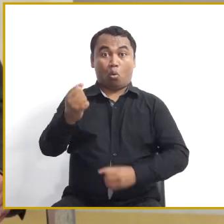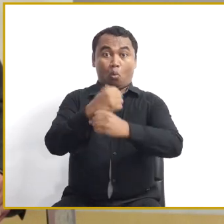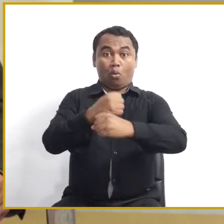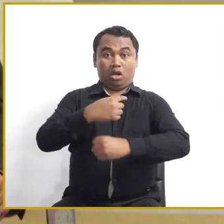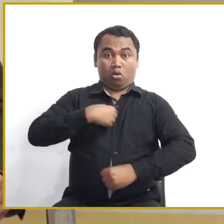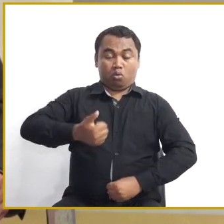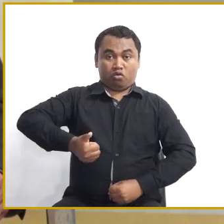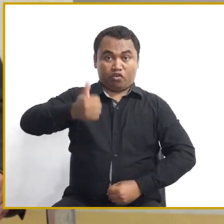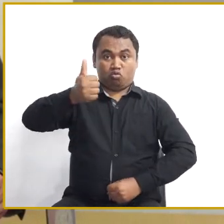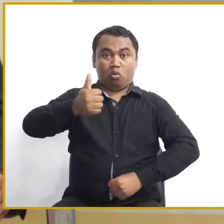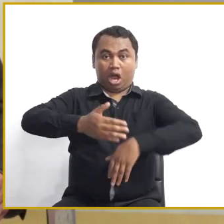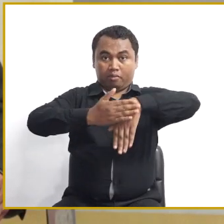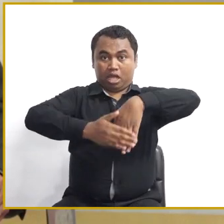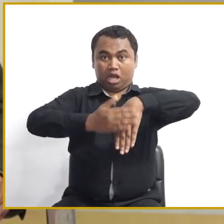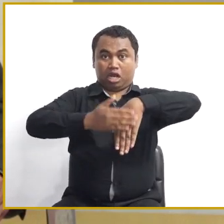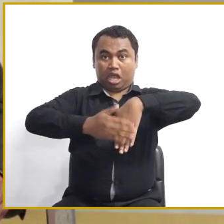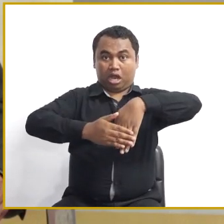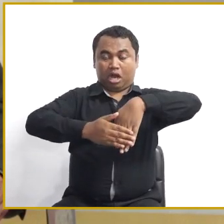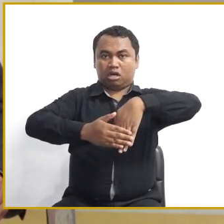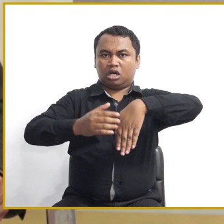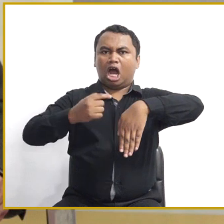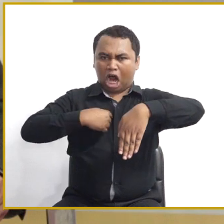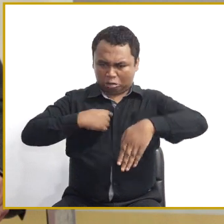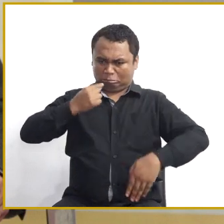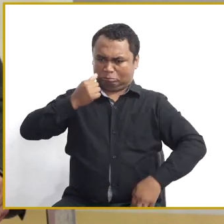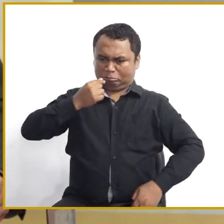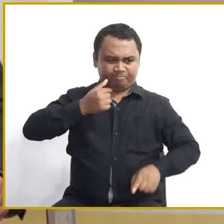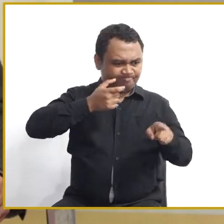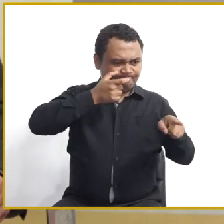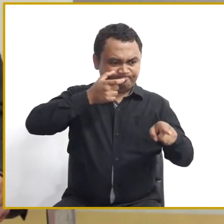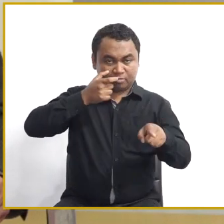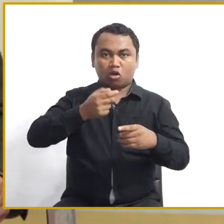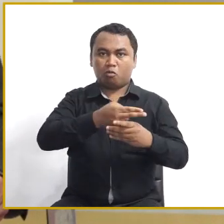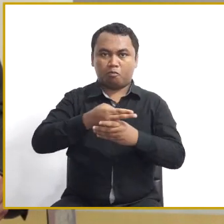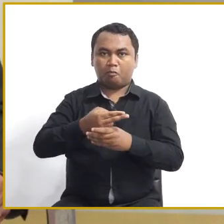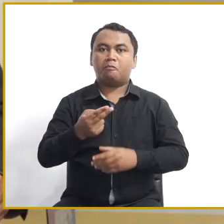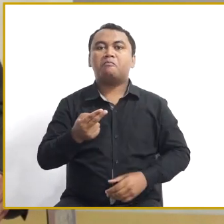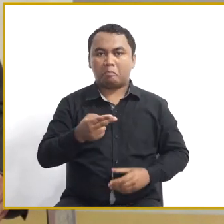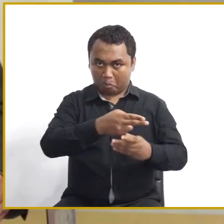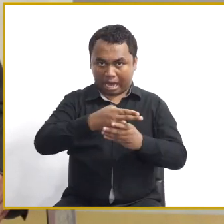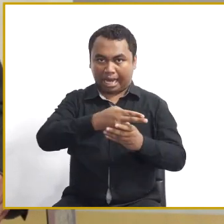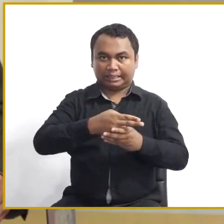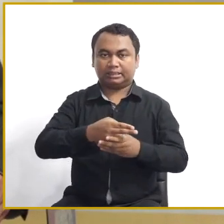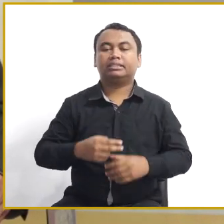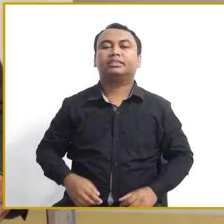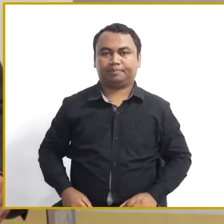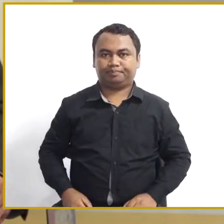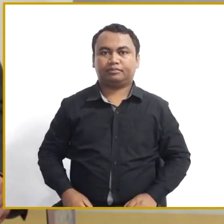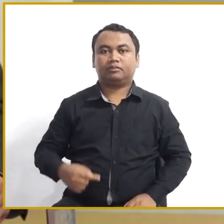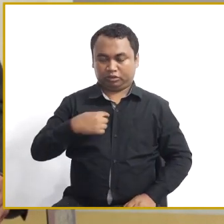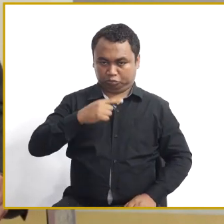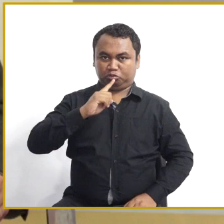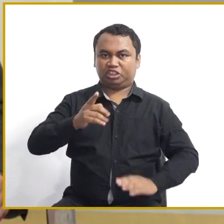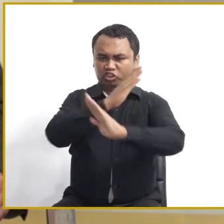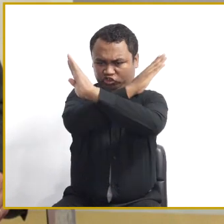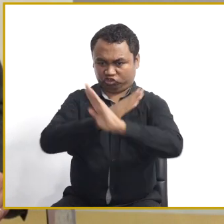matetika mako dia le hoe le manodidiny no ratsy, fa de foana tanteraka amiko io resaka